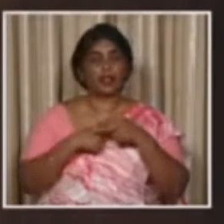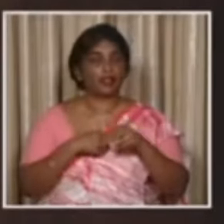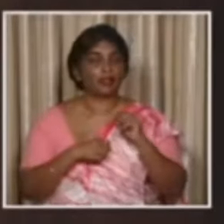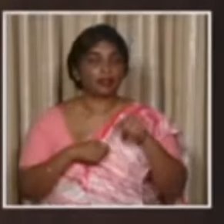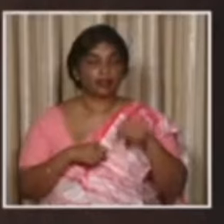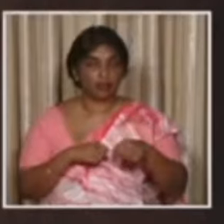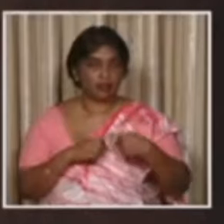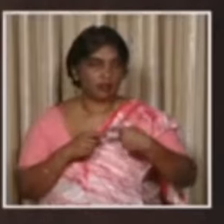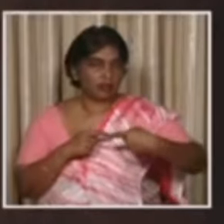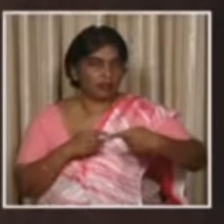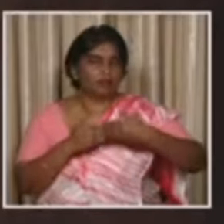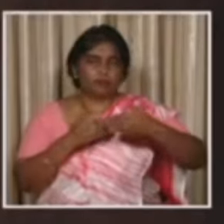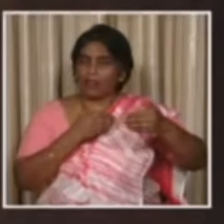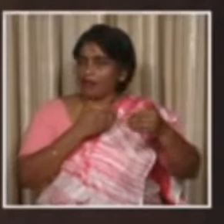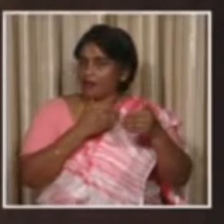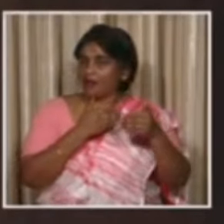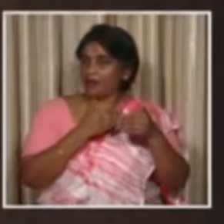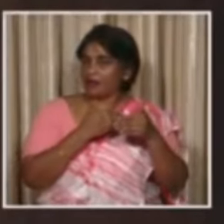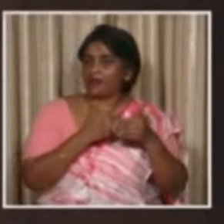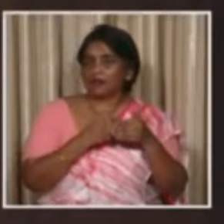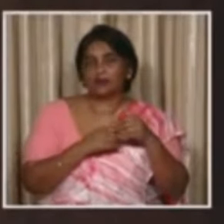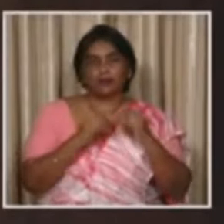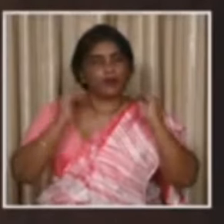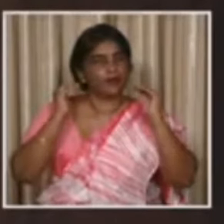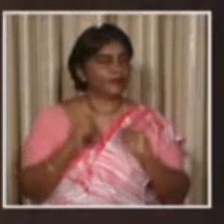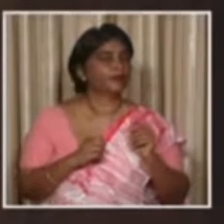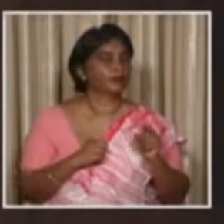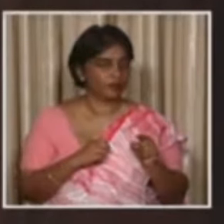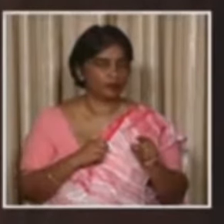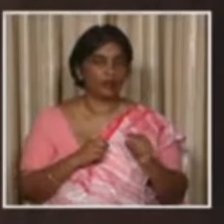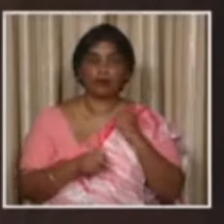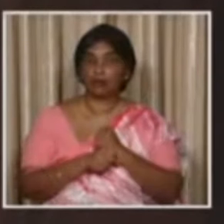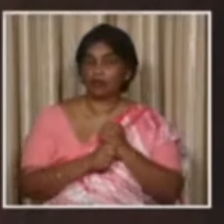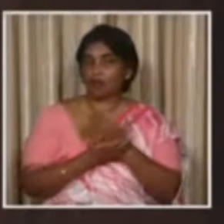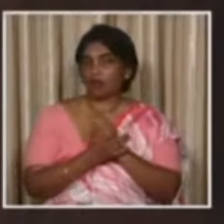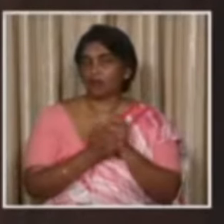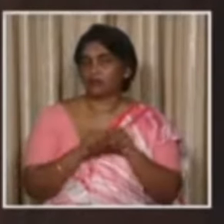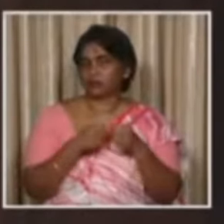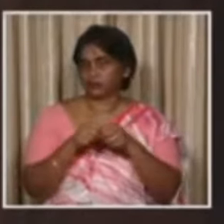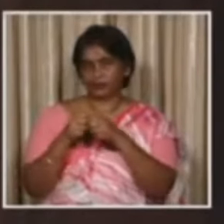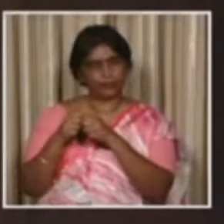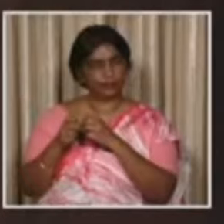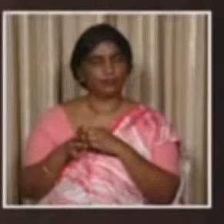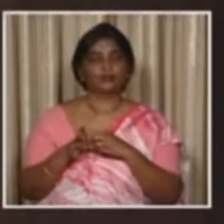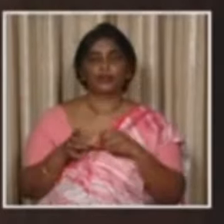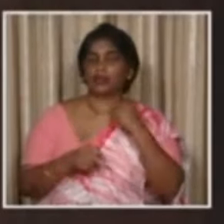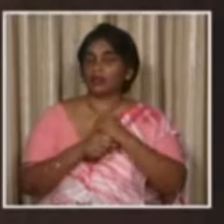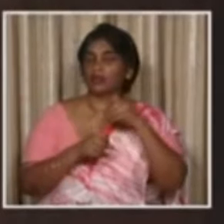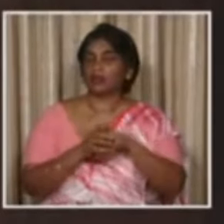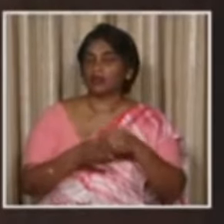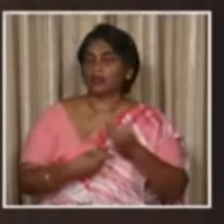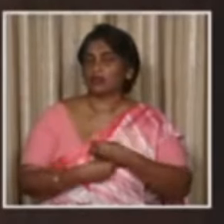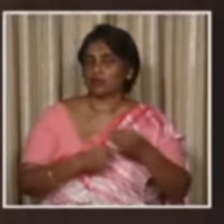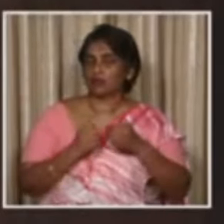දින කෙමෙන් අඩු වෙමින් යන්නේ. ආණ්ඩුවේ කොටස් කෑලි වලට බෙදිලා ආණ්ඩුවේ ඇයට යන්නේ නම්